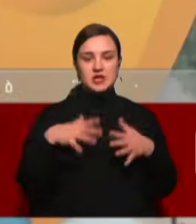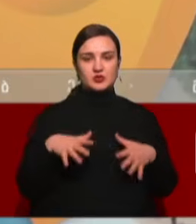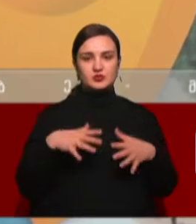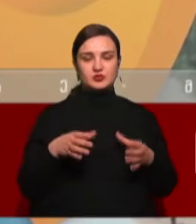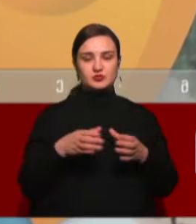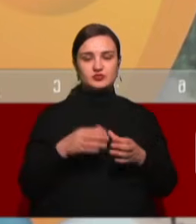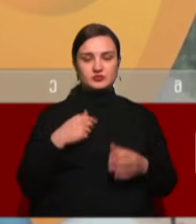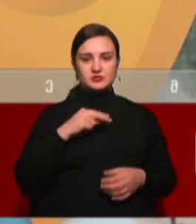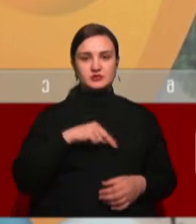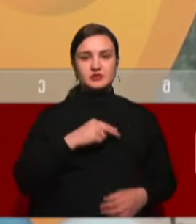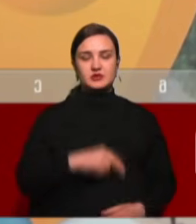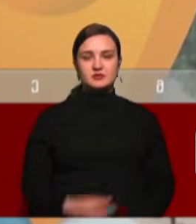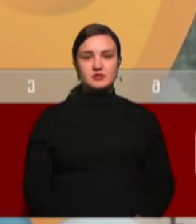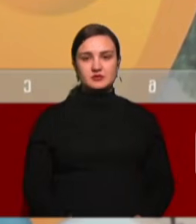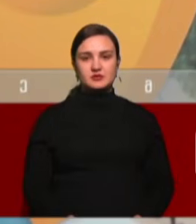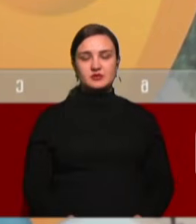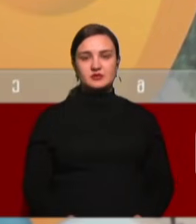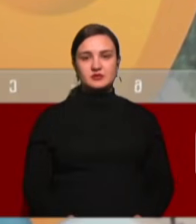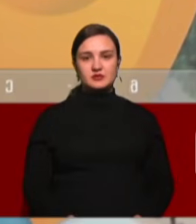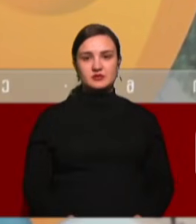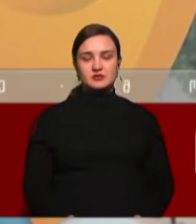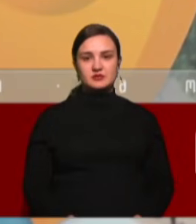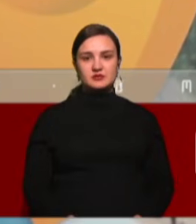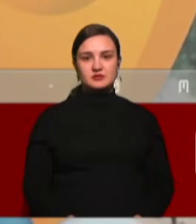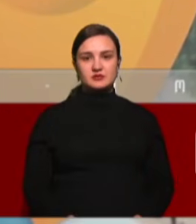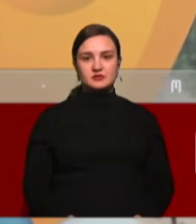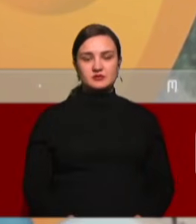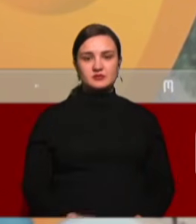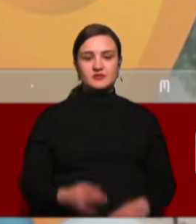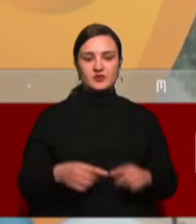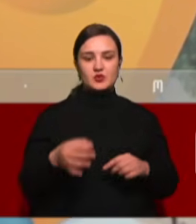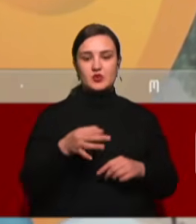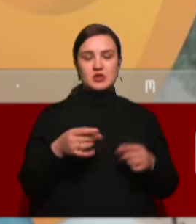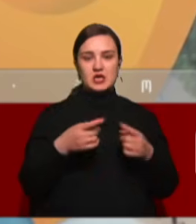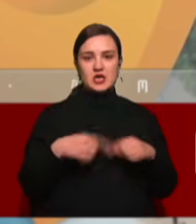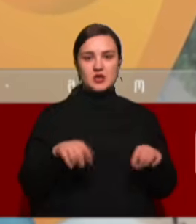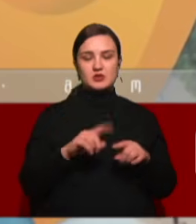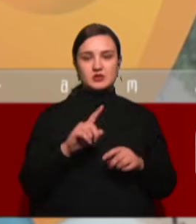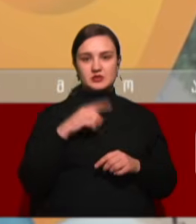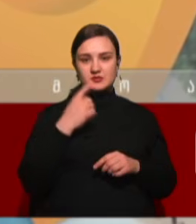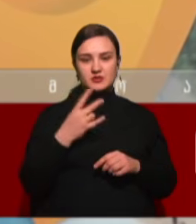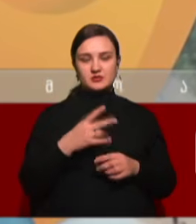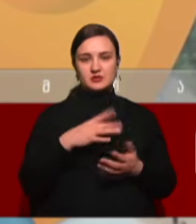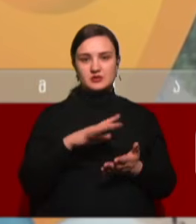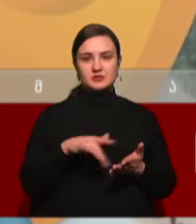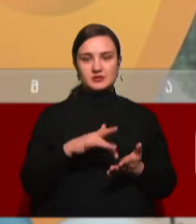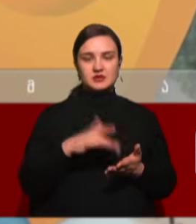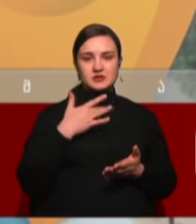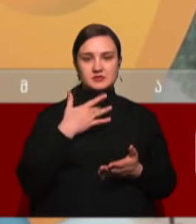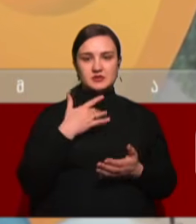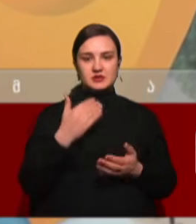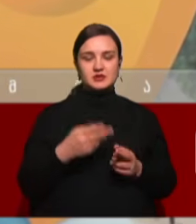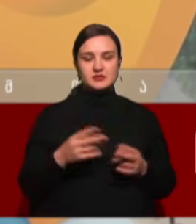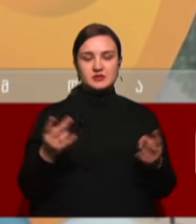სამსახურშია და გვერდში უდგას ჩვენი ქვეყნის ორგანოებს, მათ შორის, რა თქმა უნდა, თბილისის მერიას,